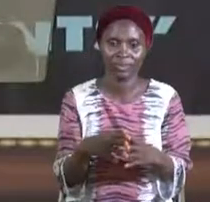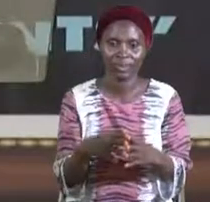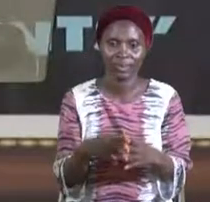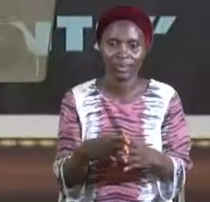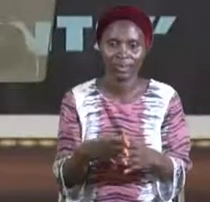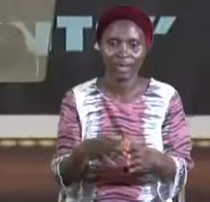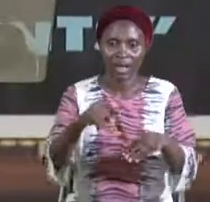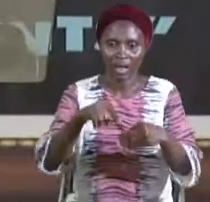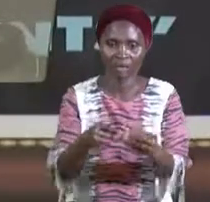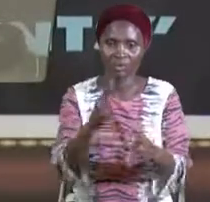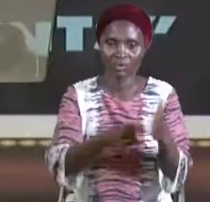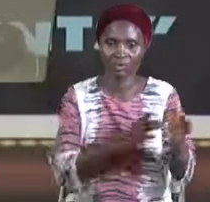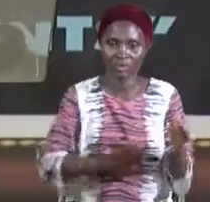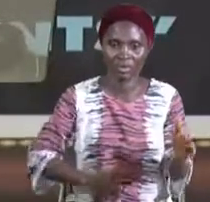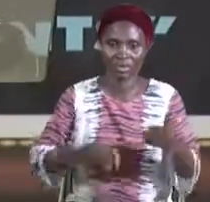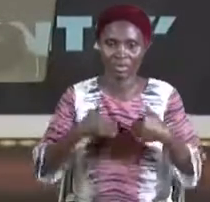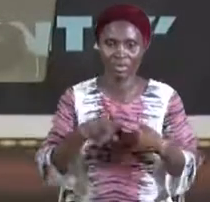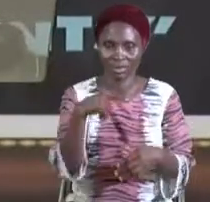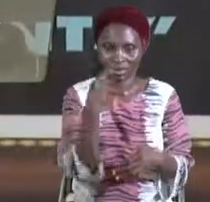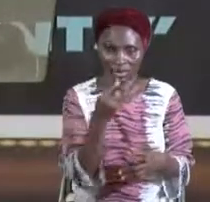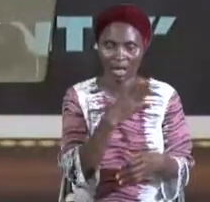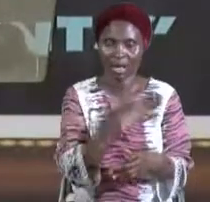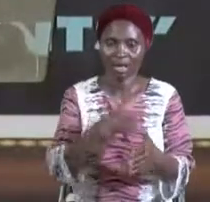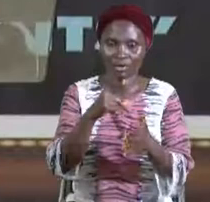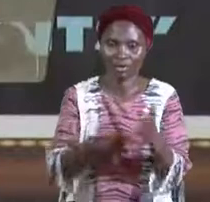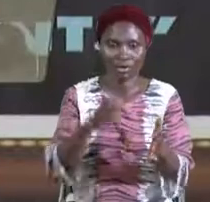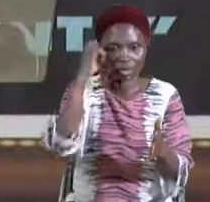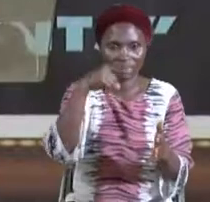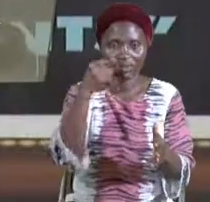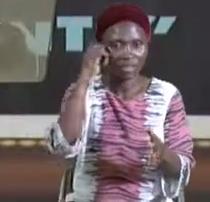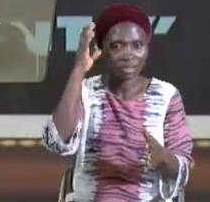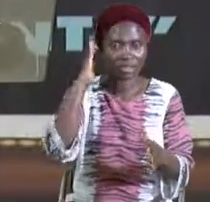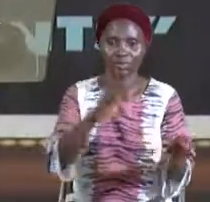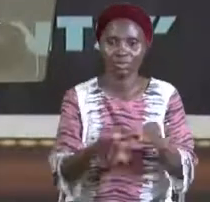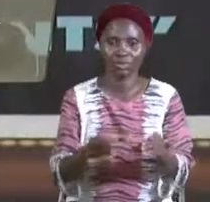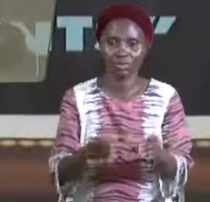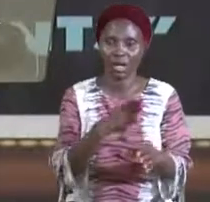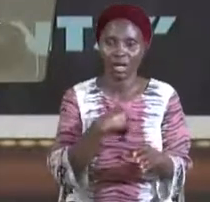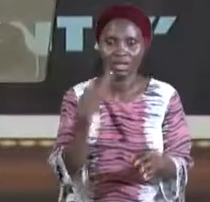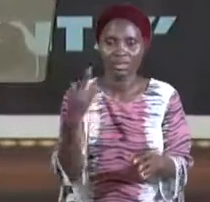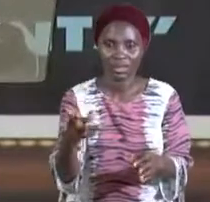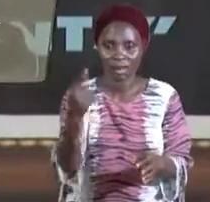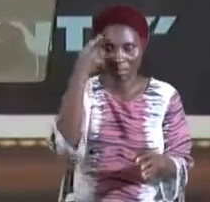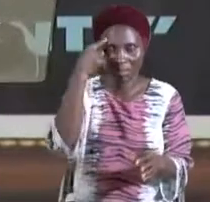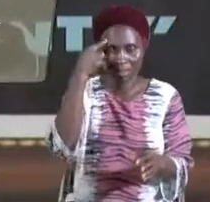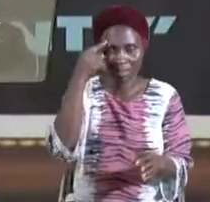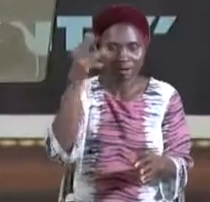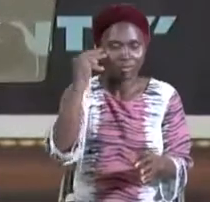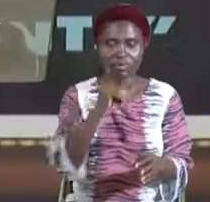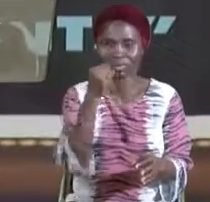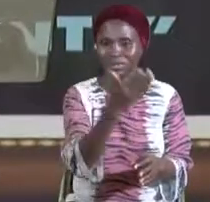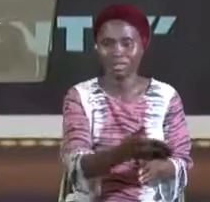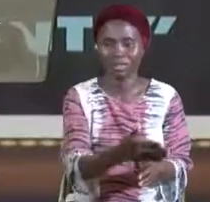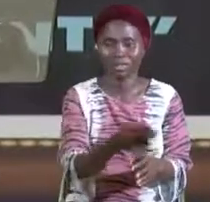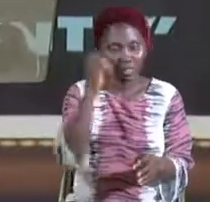de Dieu sur ce que Christ a dit, sur ce qu'il a promis faire? Et ta pensée n'est pas là. Et il dit, je suis